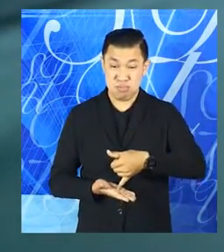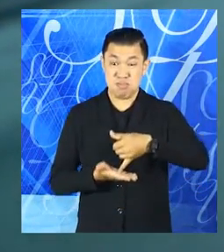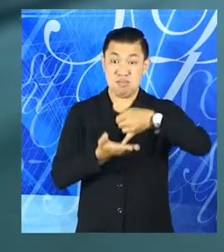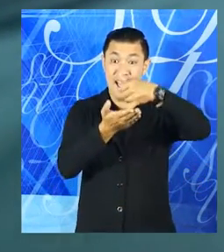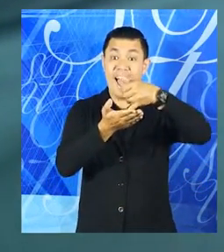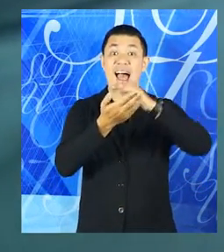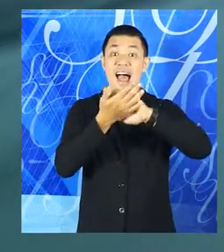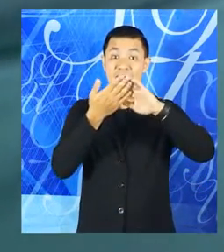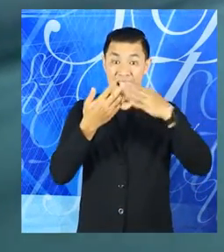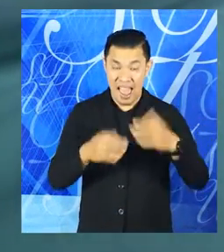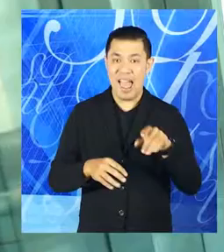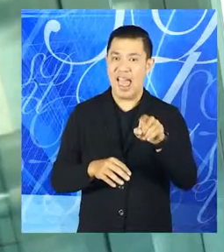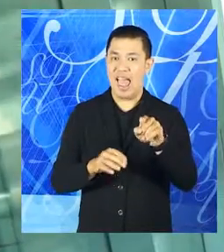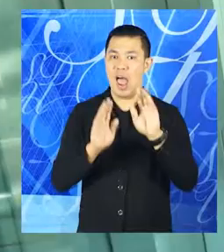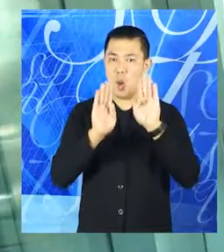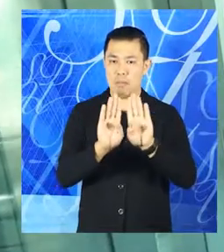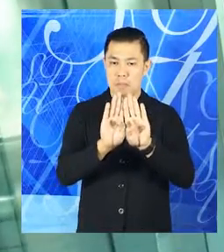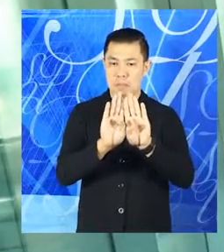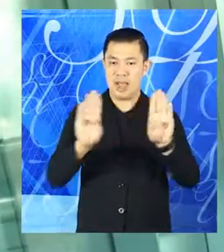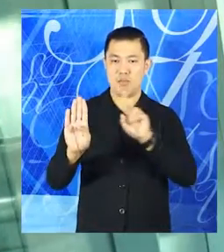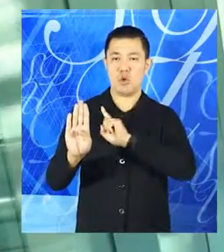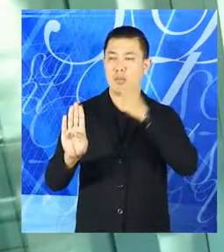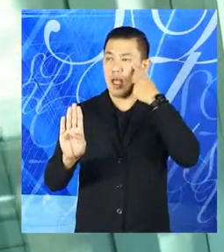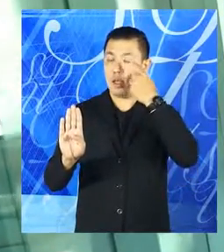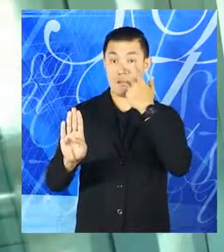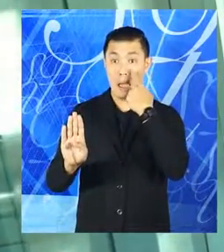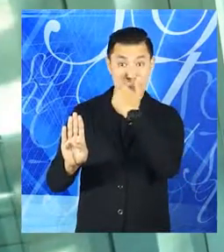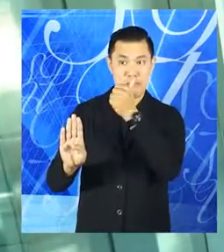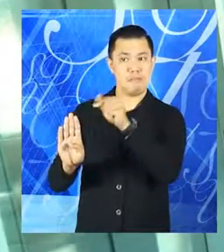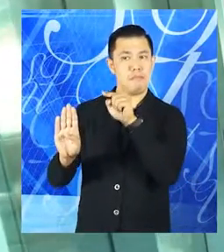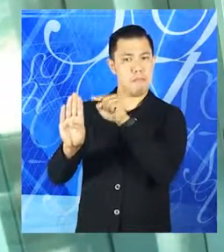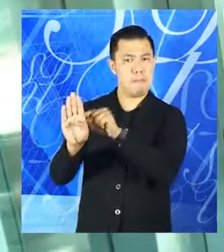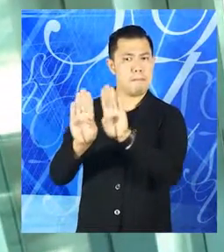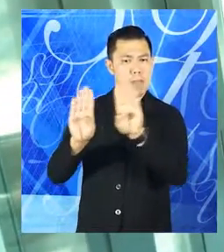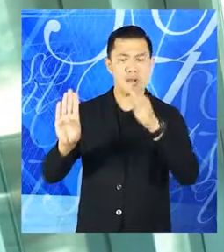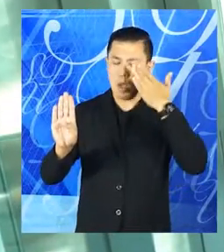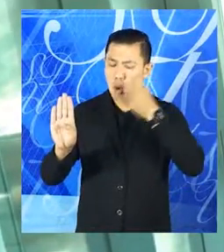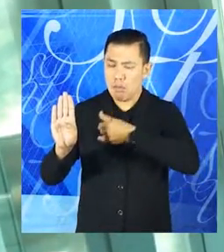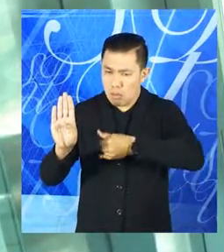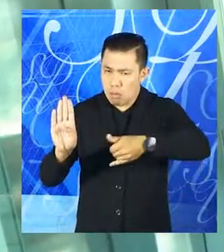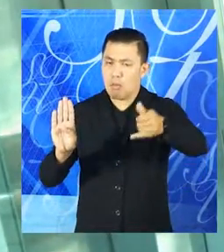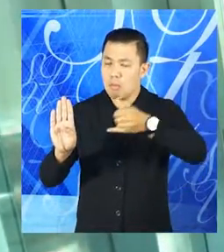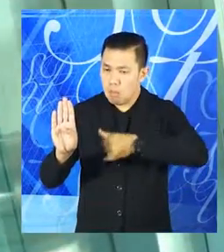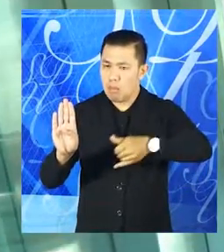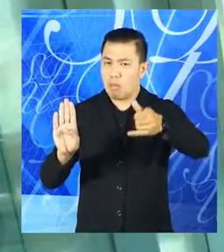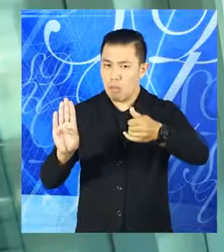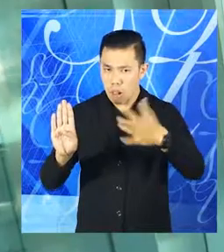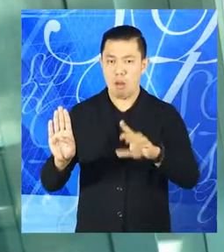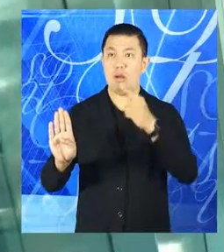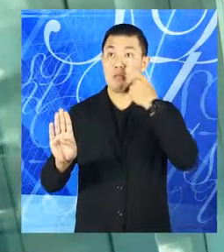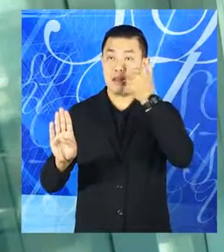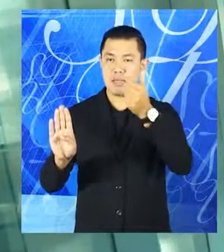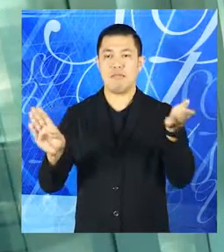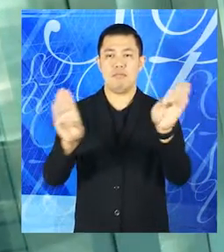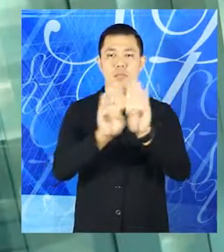จะไปผู้นำทางจะเป็นผู้กดลิฟต์เปิดและให้คนตาบอดเดินออกไปก่อนแล้วจึงออ